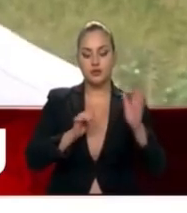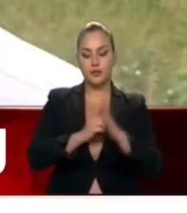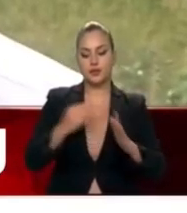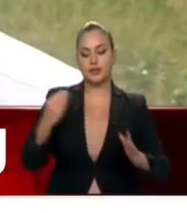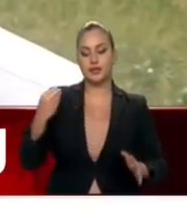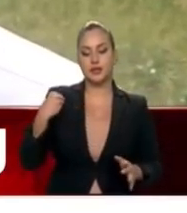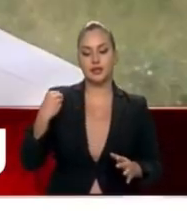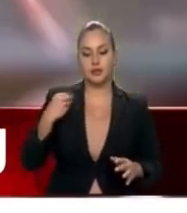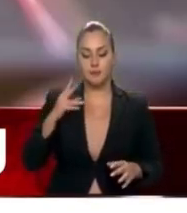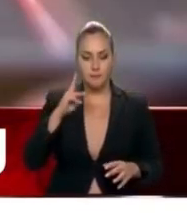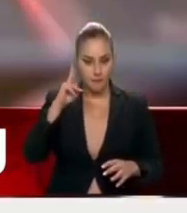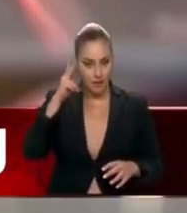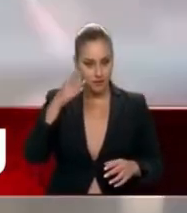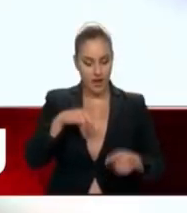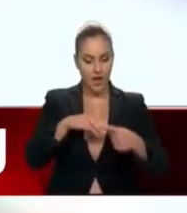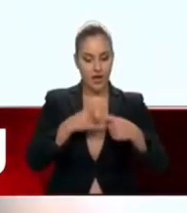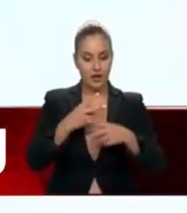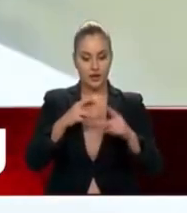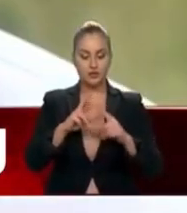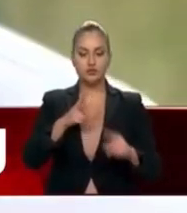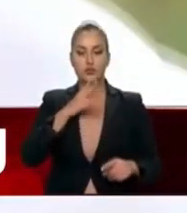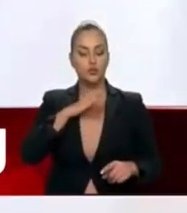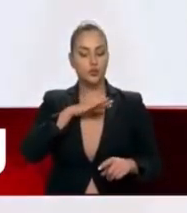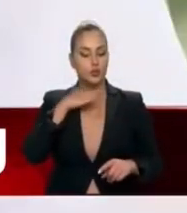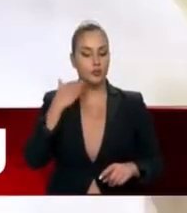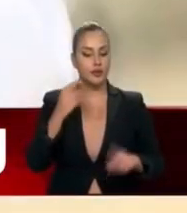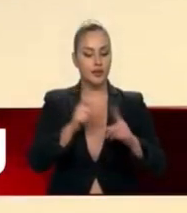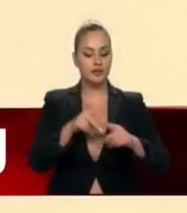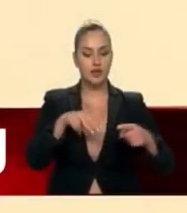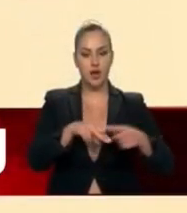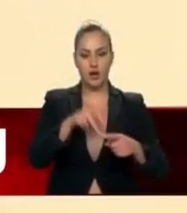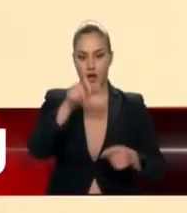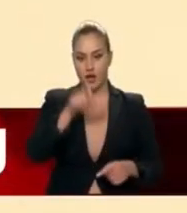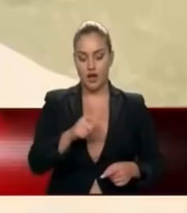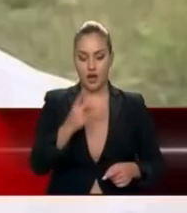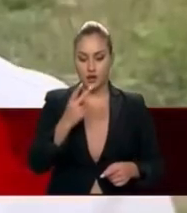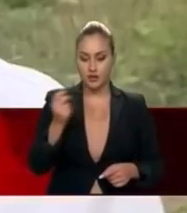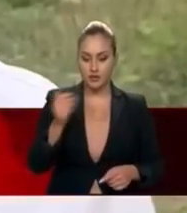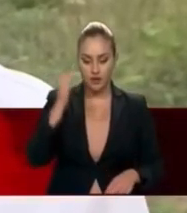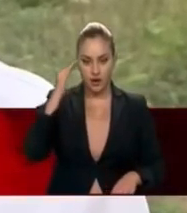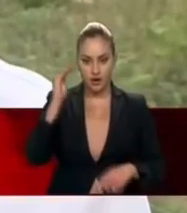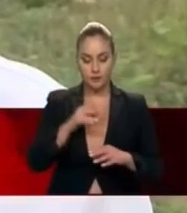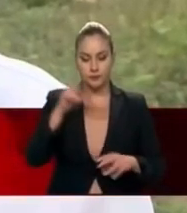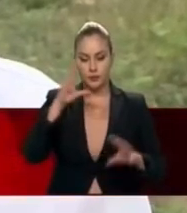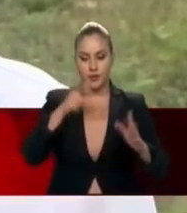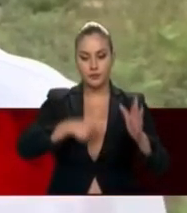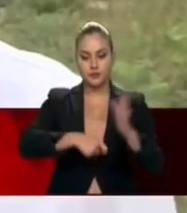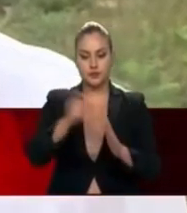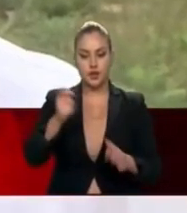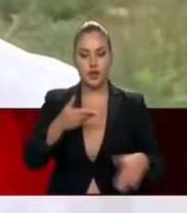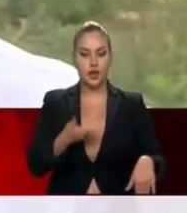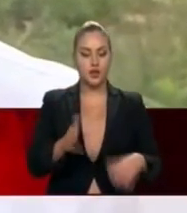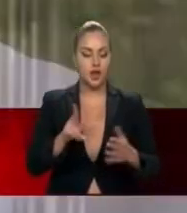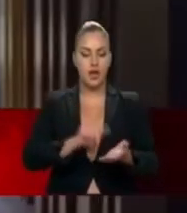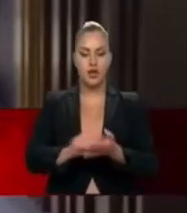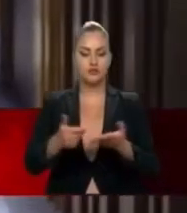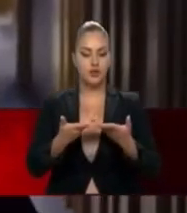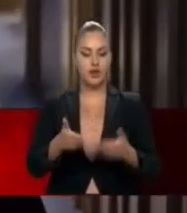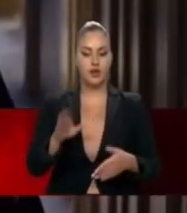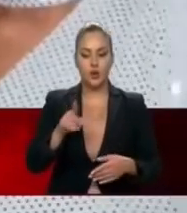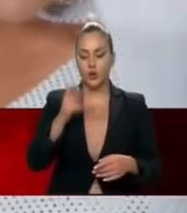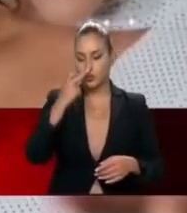yeni mafyaları. Hackerların son kurbanı Deniz Akkaya oldu. Hem de iki kez. Bütün fotoğraflarım gitti. Her şeyim gitti.